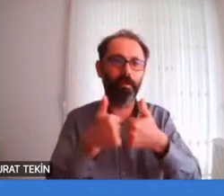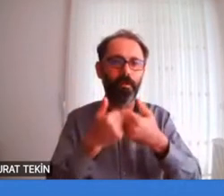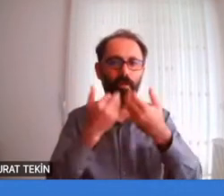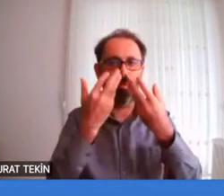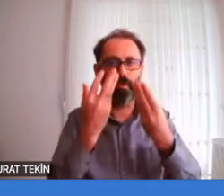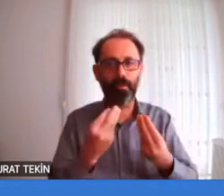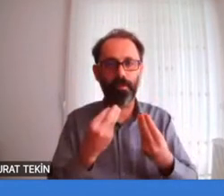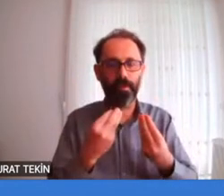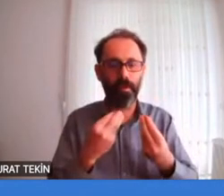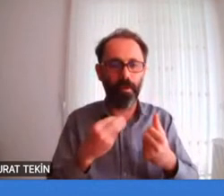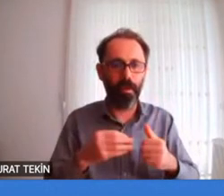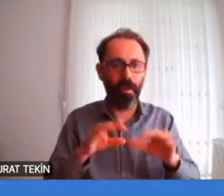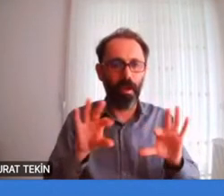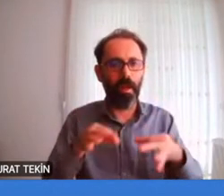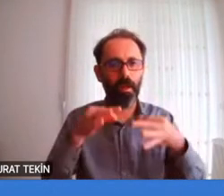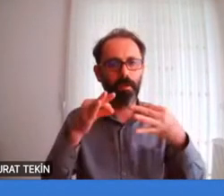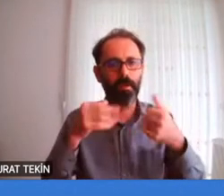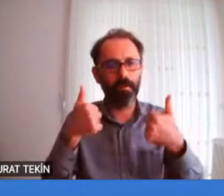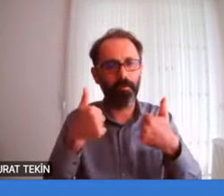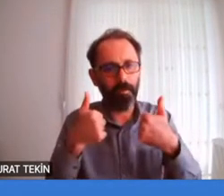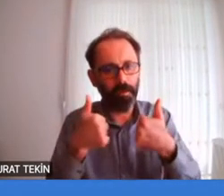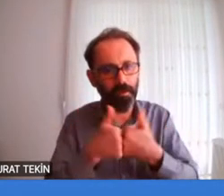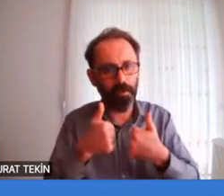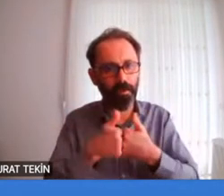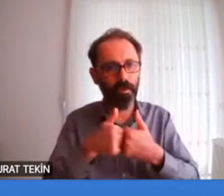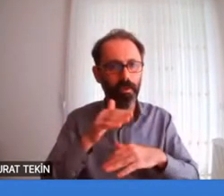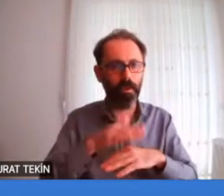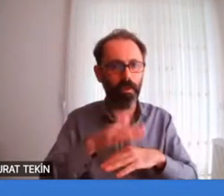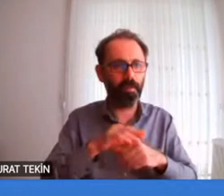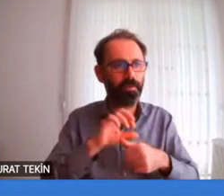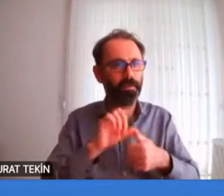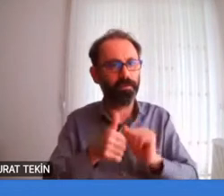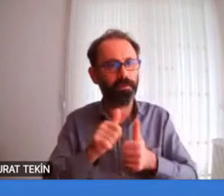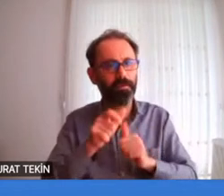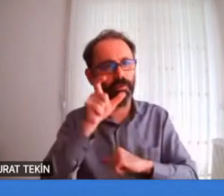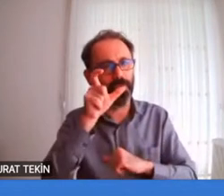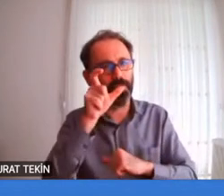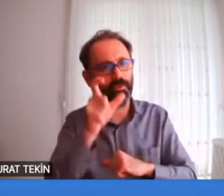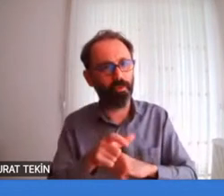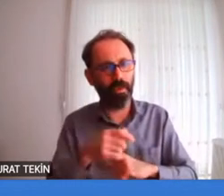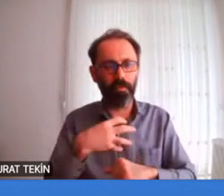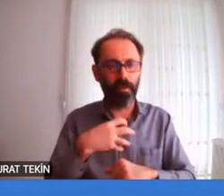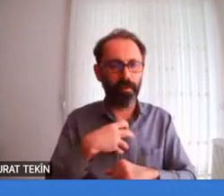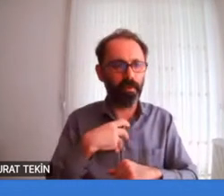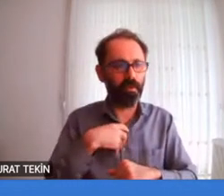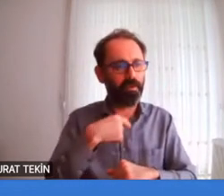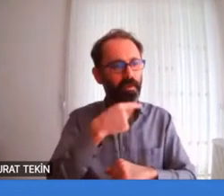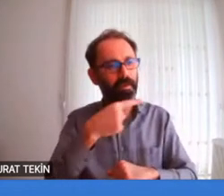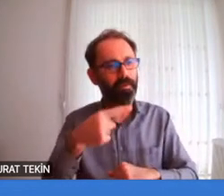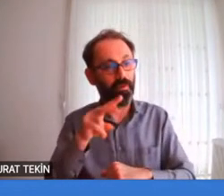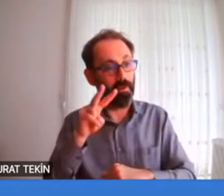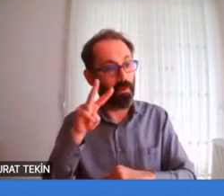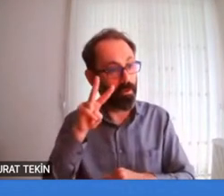orada hazırlık maçı yapan kendisinin durumunu görür. İşte rakibin durumunu görür. Kendi eksiklerini şey yapar. Biz